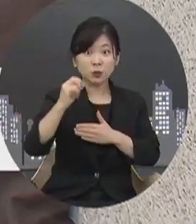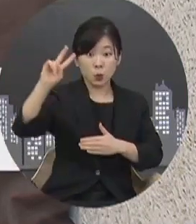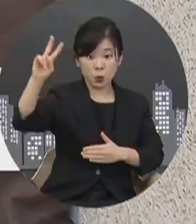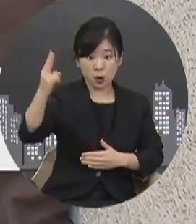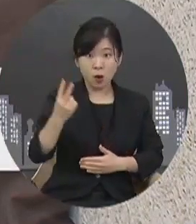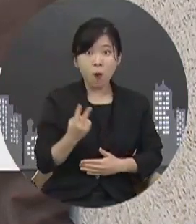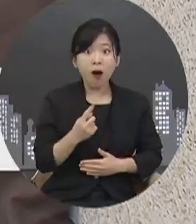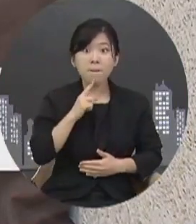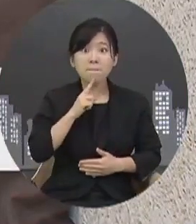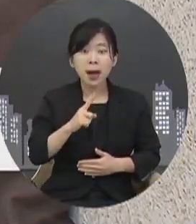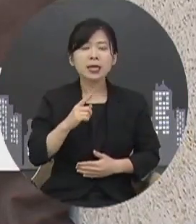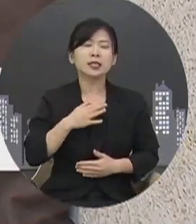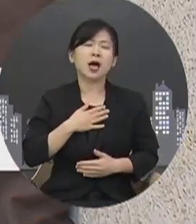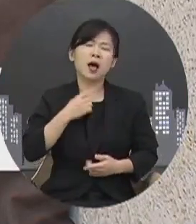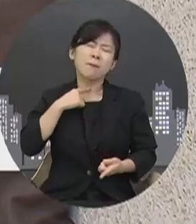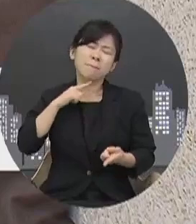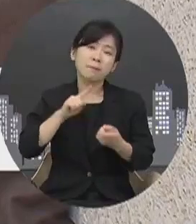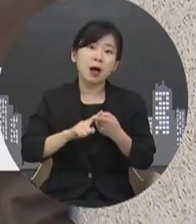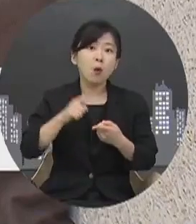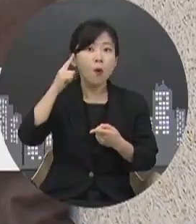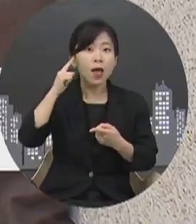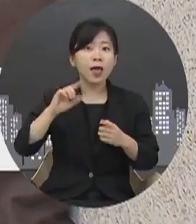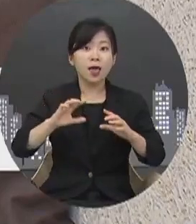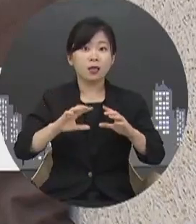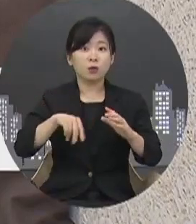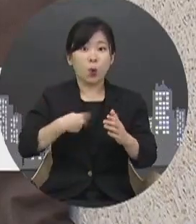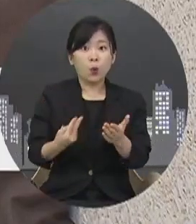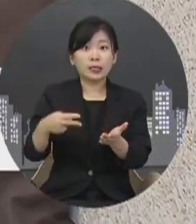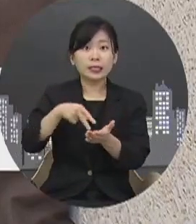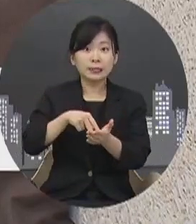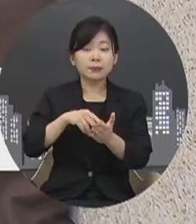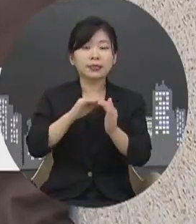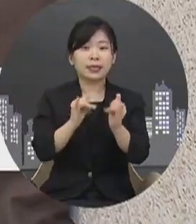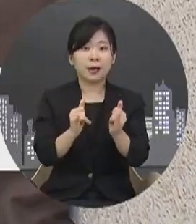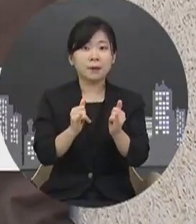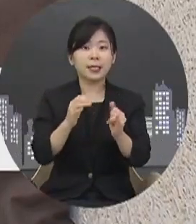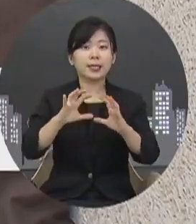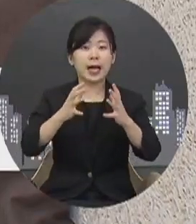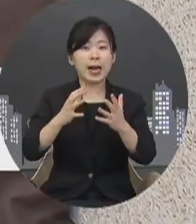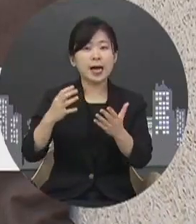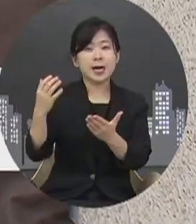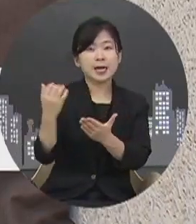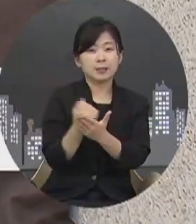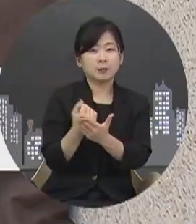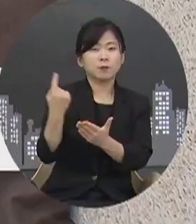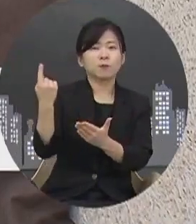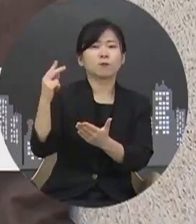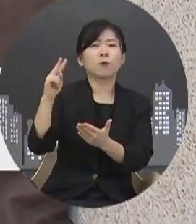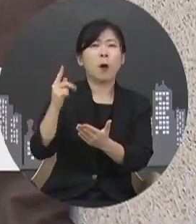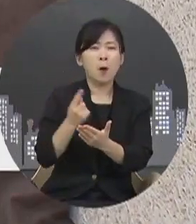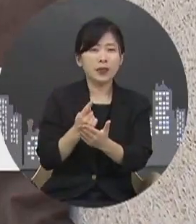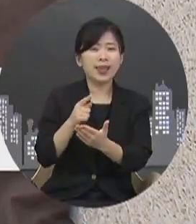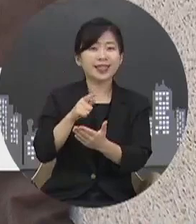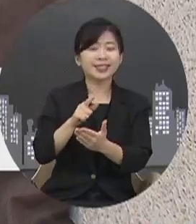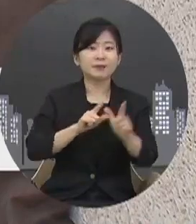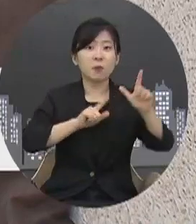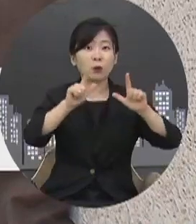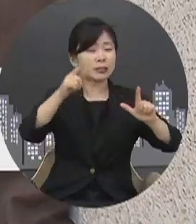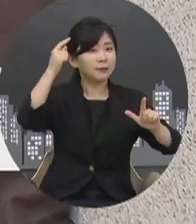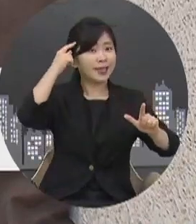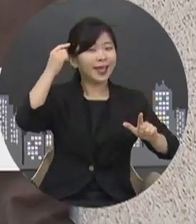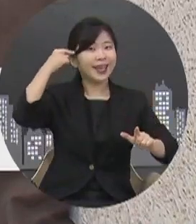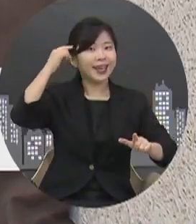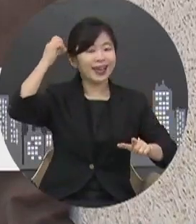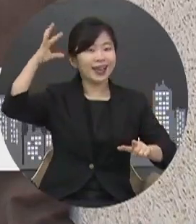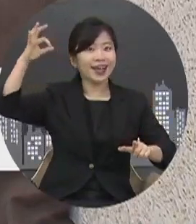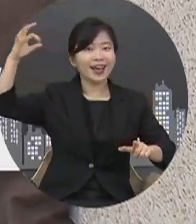들었는데 이제 독립군들이 꼭 나라를 되찾아서 이제 돌아오겠다, 이제 행복한 모습으로 돌아오겠다라는 모습이